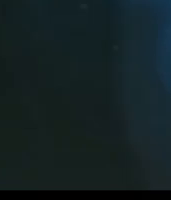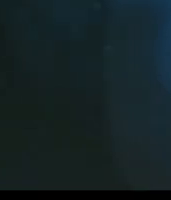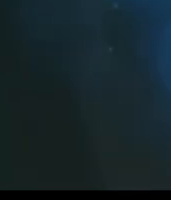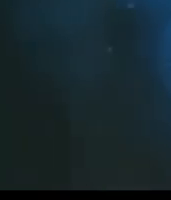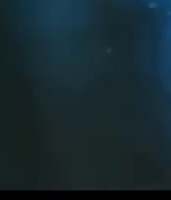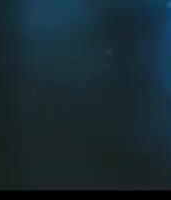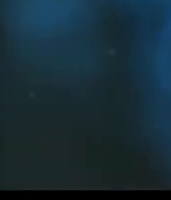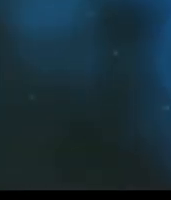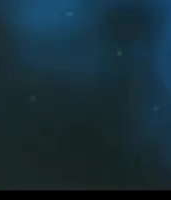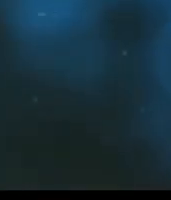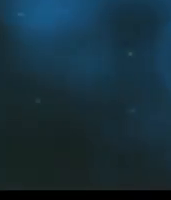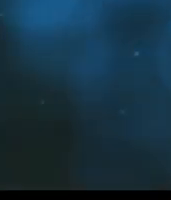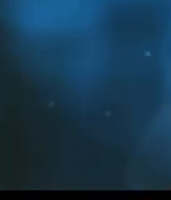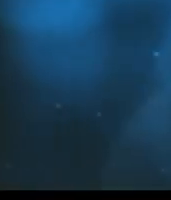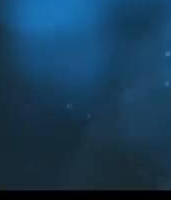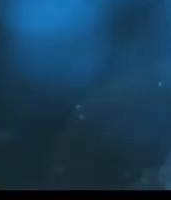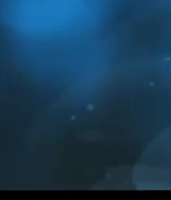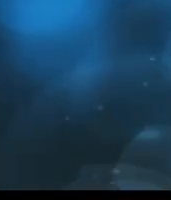أكازو لعدا